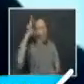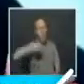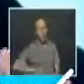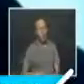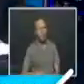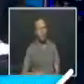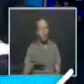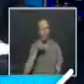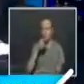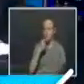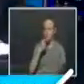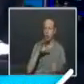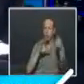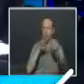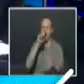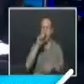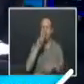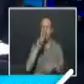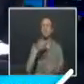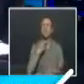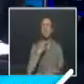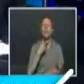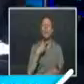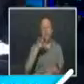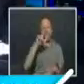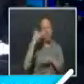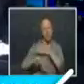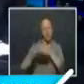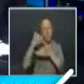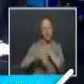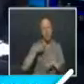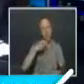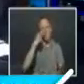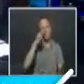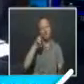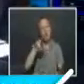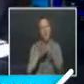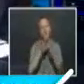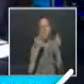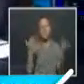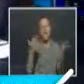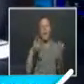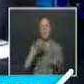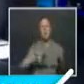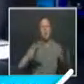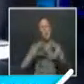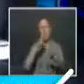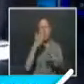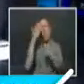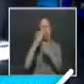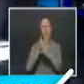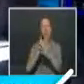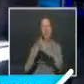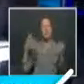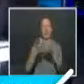אתה אומר 62 מנדטים. זה מאוד פשוט. אתה אומר 62 מנדטים, אבל בסוף, כשאנחנו מסתכלים על המפה הציבורית, חצי בערך, חצי מעם